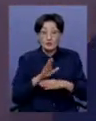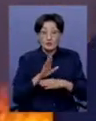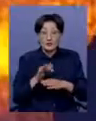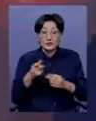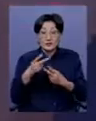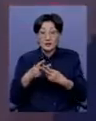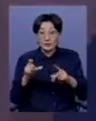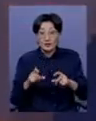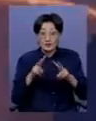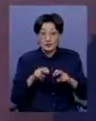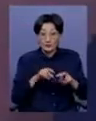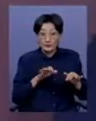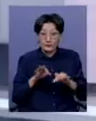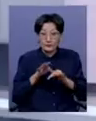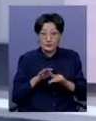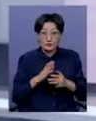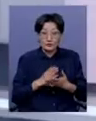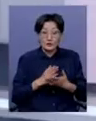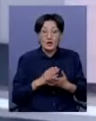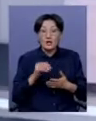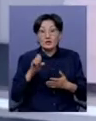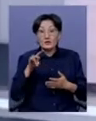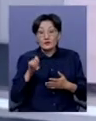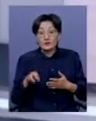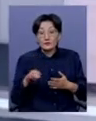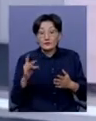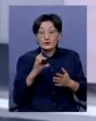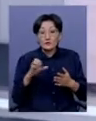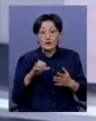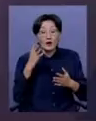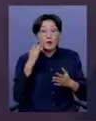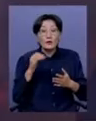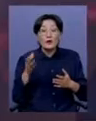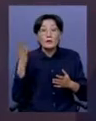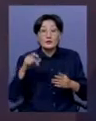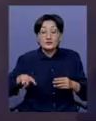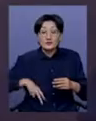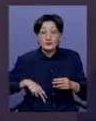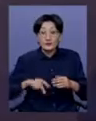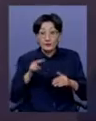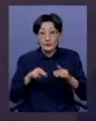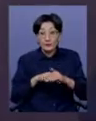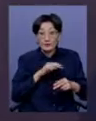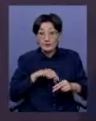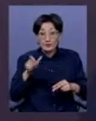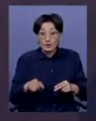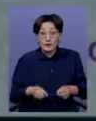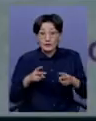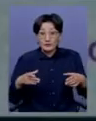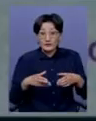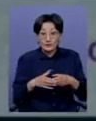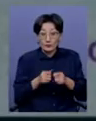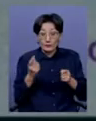қамауға алынды, тергеу амалдары жүргізілуде. Жанат Элимов сондай-ақ елордадағы Конгресс Холдинг бұрынғы директоры өзінің бағынышты қызметкерлерінен қылмыстық топ